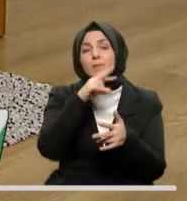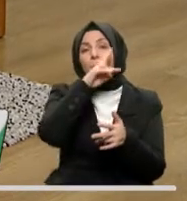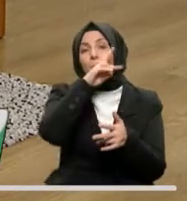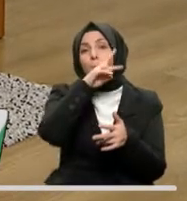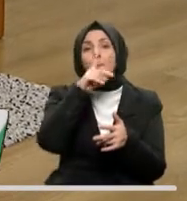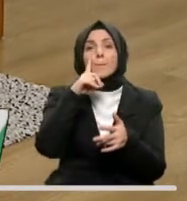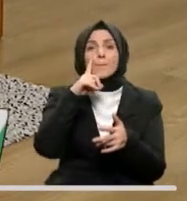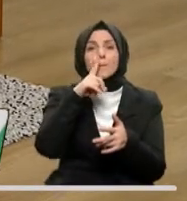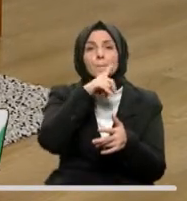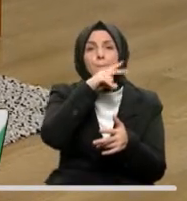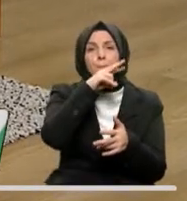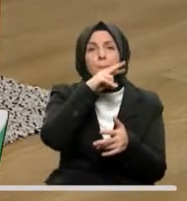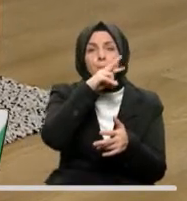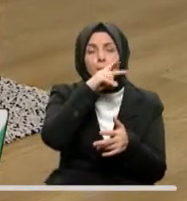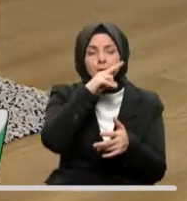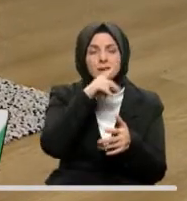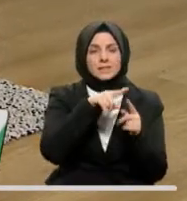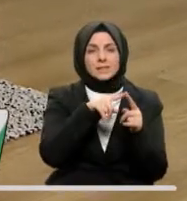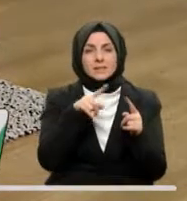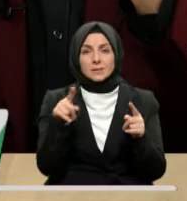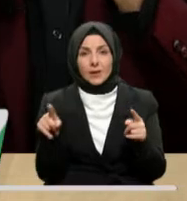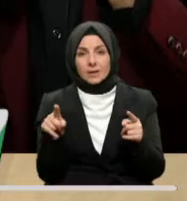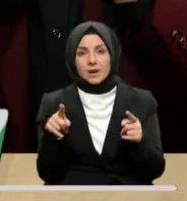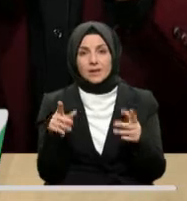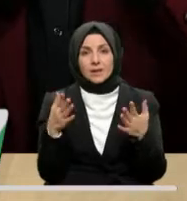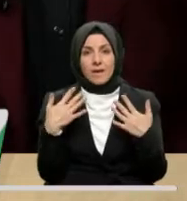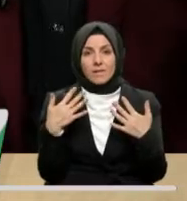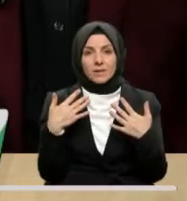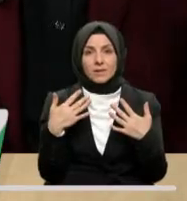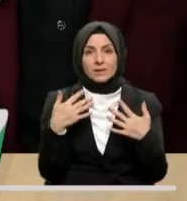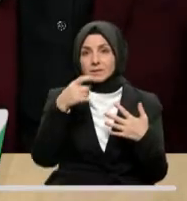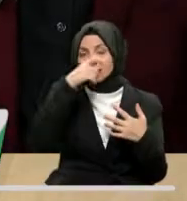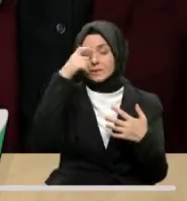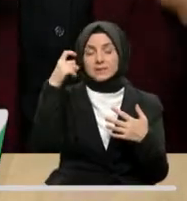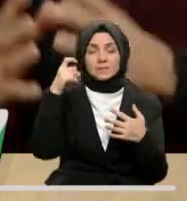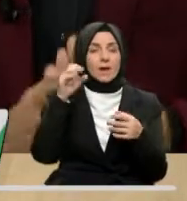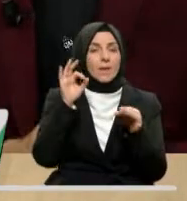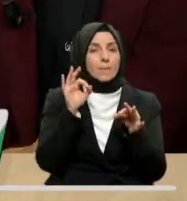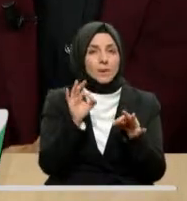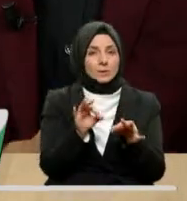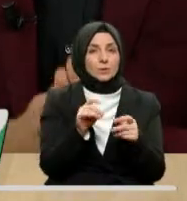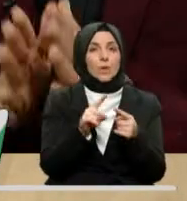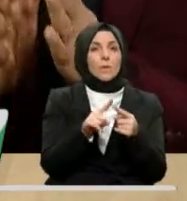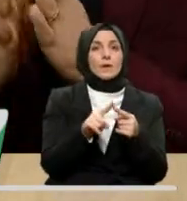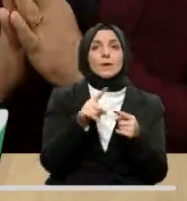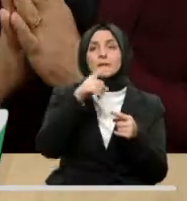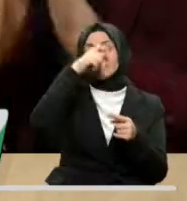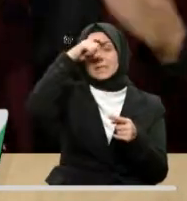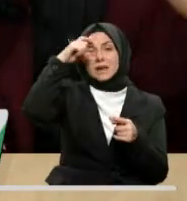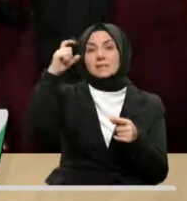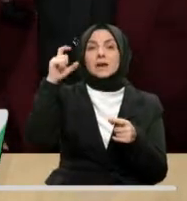ısınmaya Cemre düşüyor Sonra yavaş yavaş bitkilerin kökleri su almaya yap Tomurcuklar sürmeye yaprakları markasında yaz aylarında çiçek atıyorlar